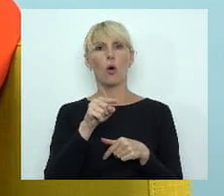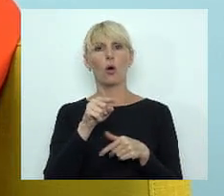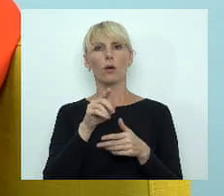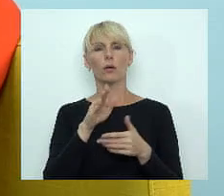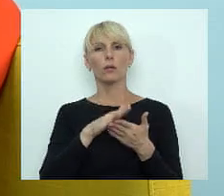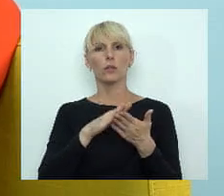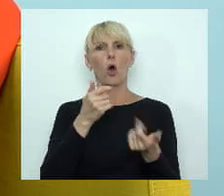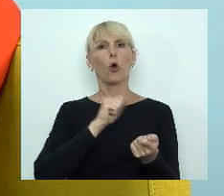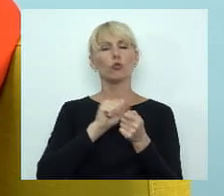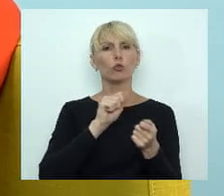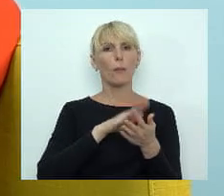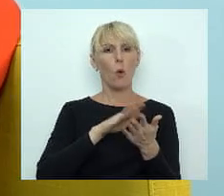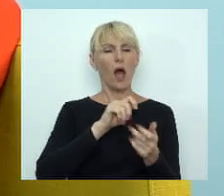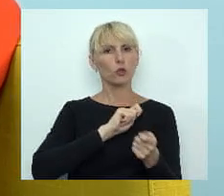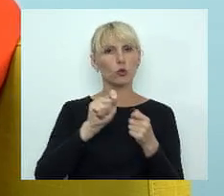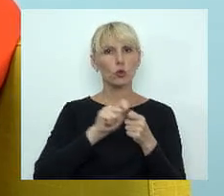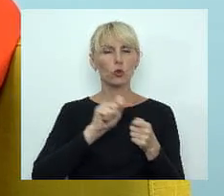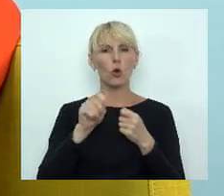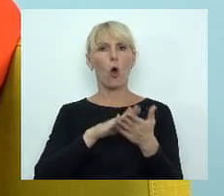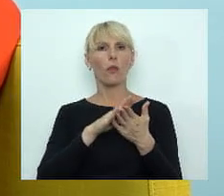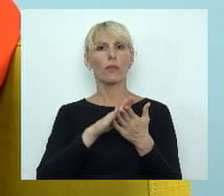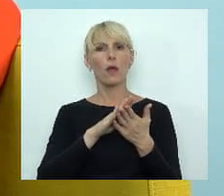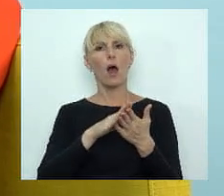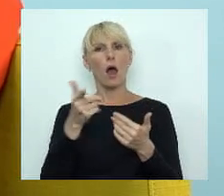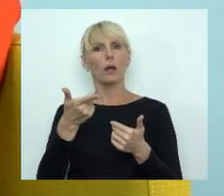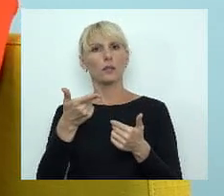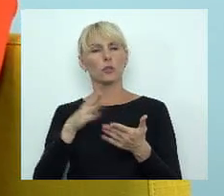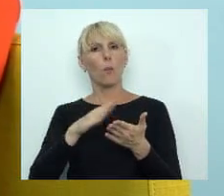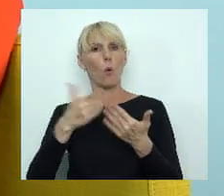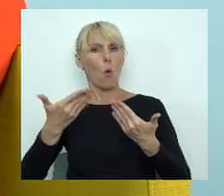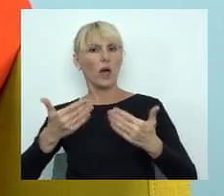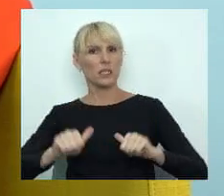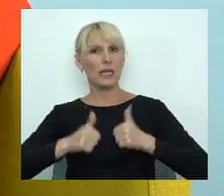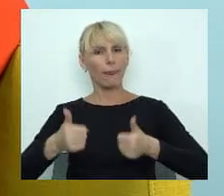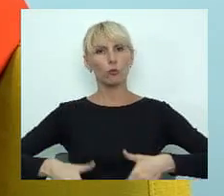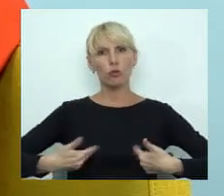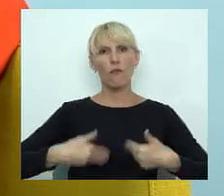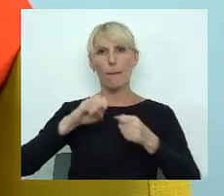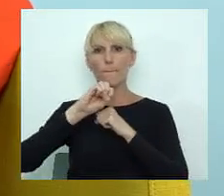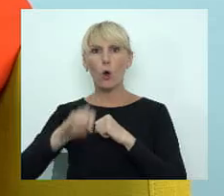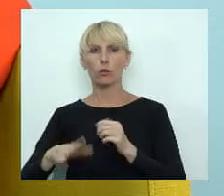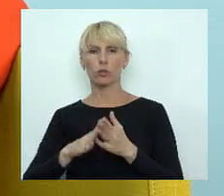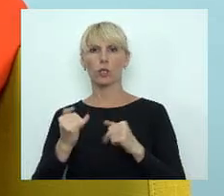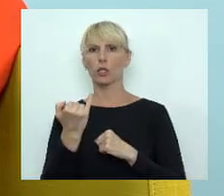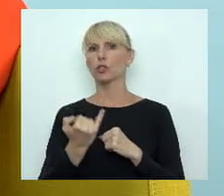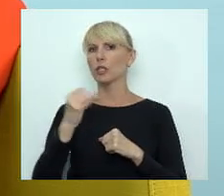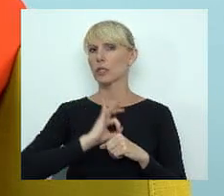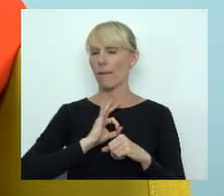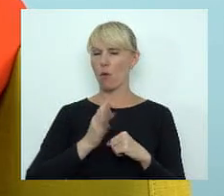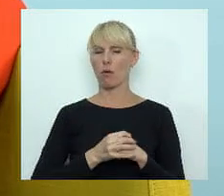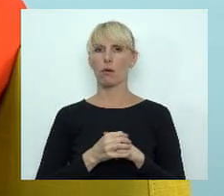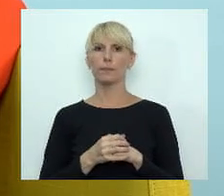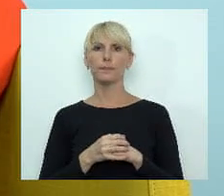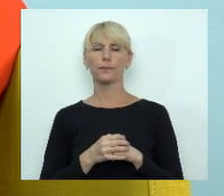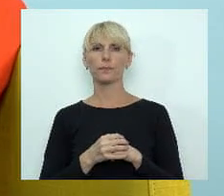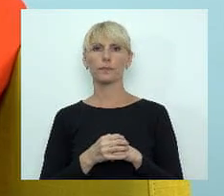szkodą niemajątkową w postaci uszczerbku na zdrowiu tego dziecka, czy pogorszeniu się stanu zdrowia mojego